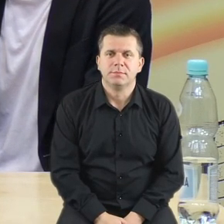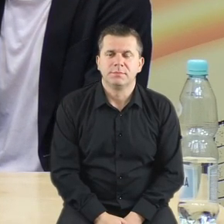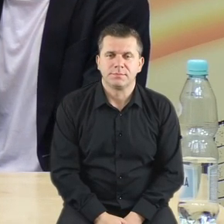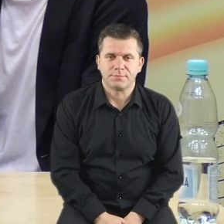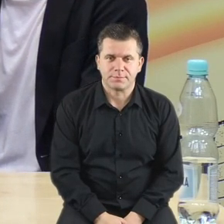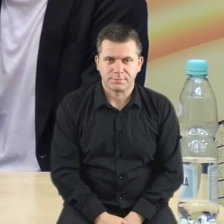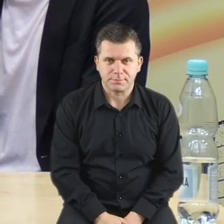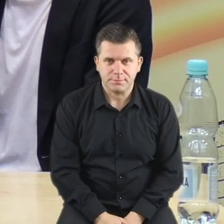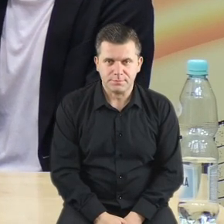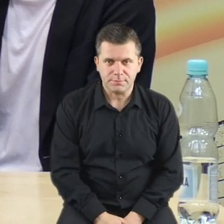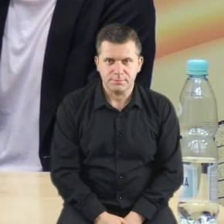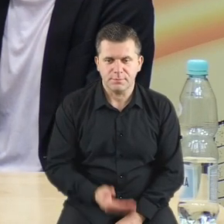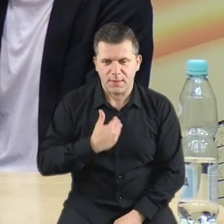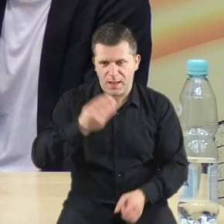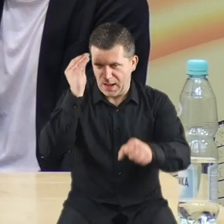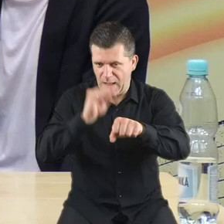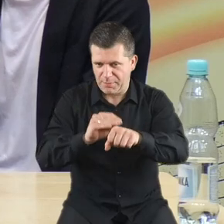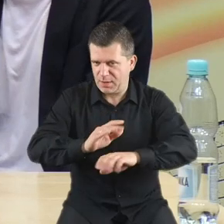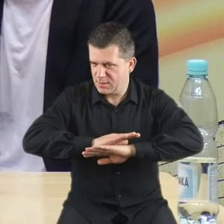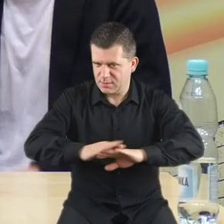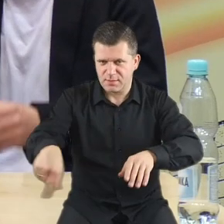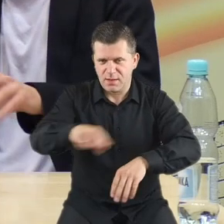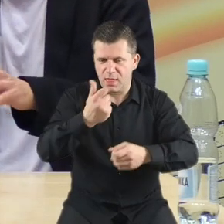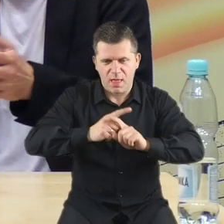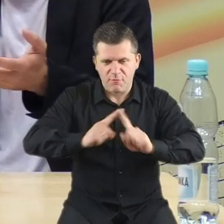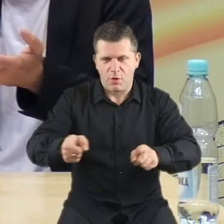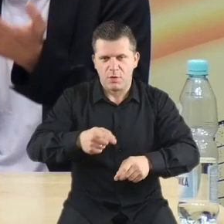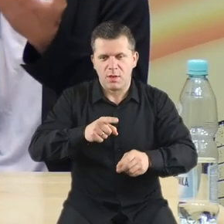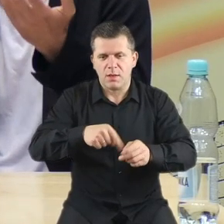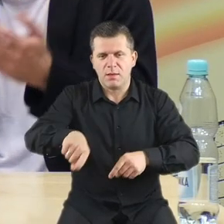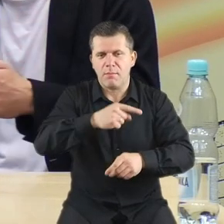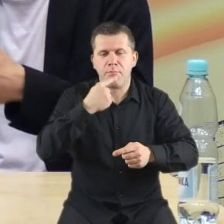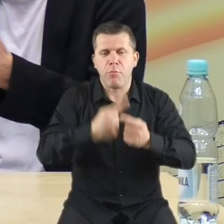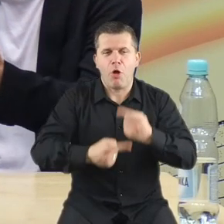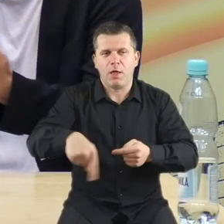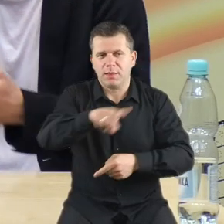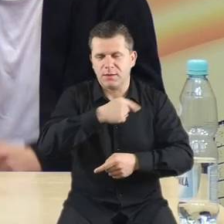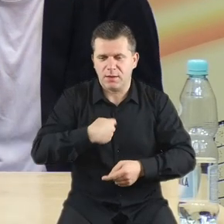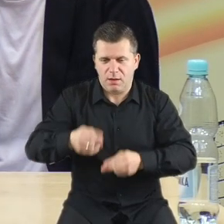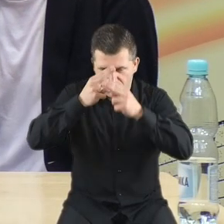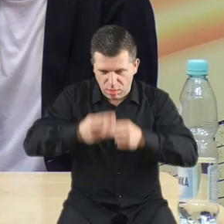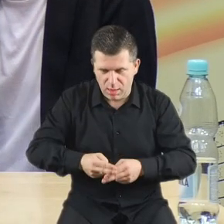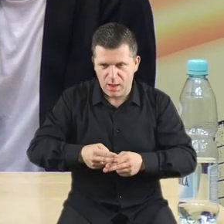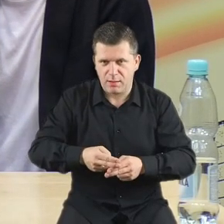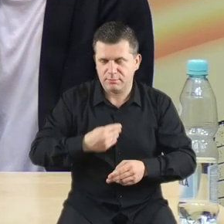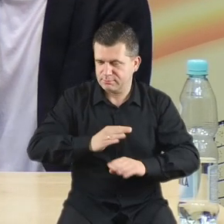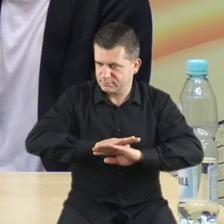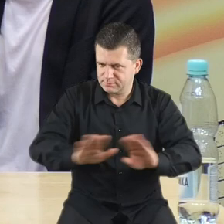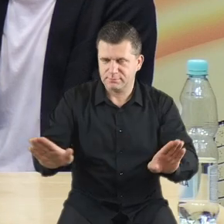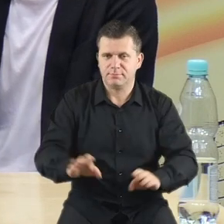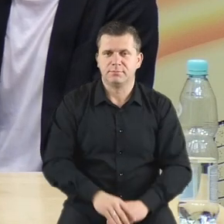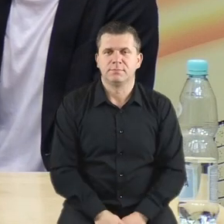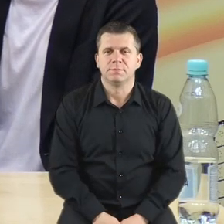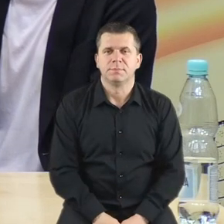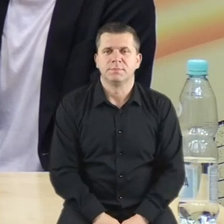Taki poziom apel, żebyśmy się nie dawali manipulować tym politykom za tych głupich 4% w sondażach, nie, czy przy wyborach. Bo